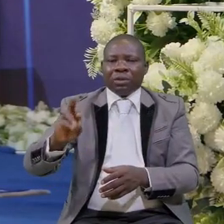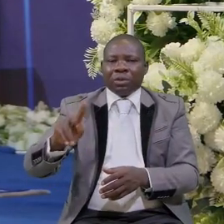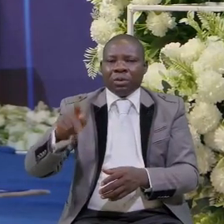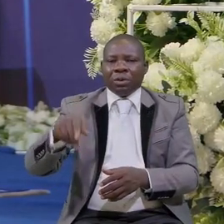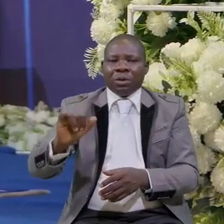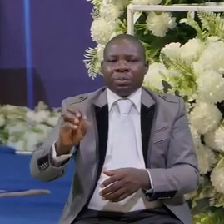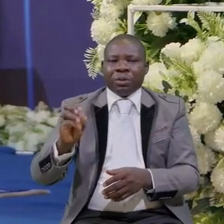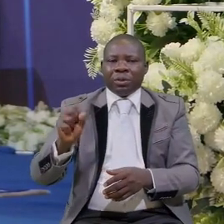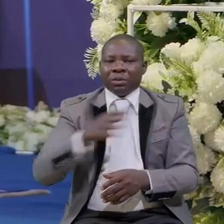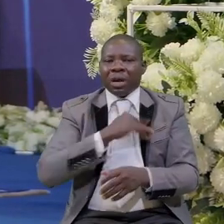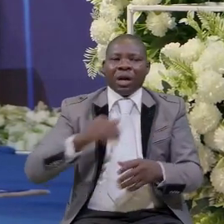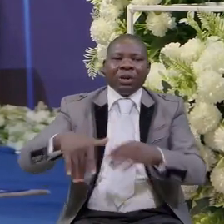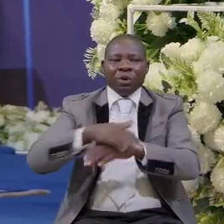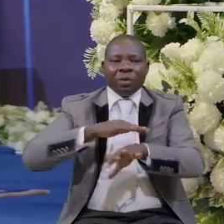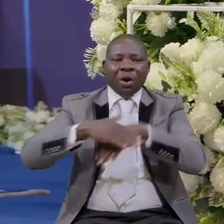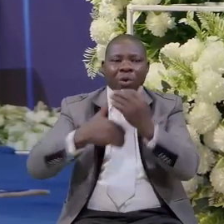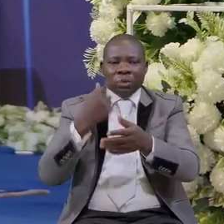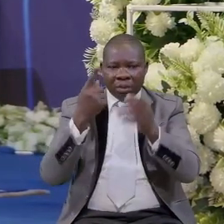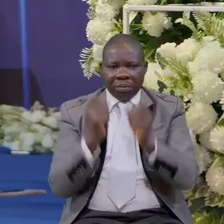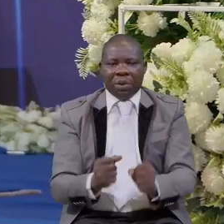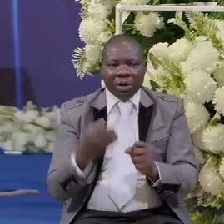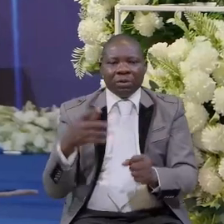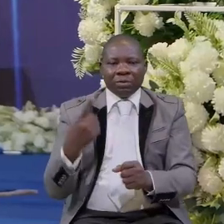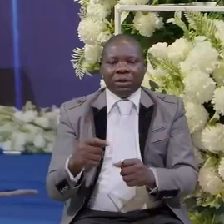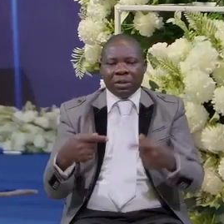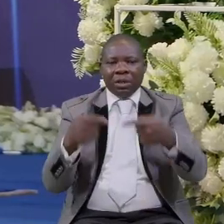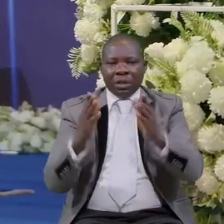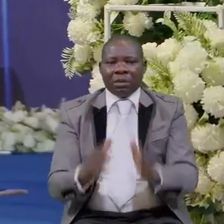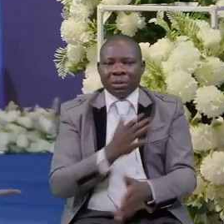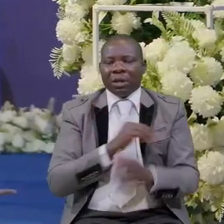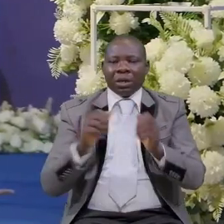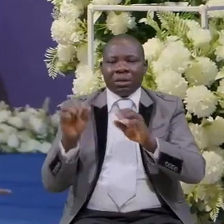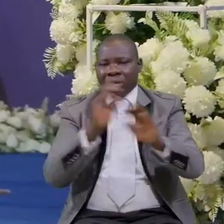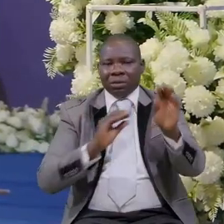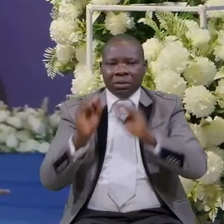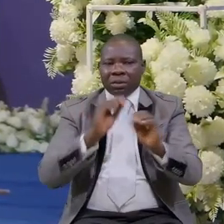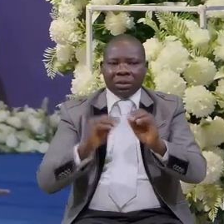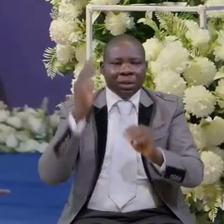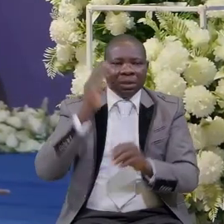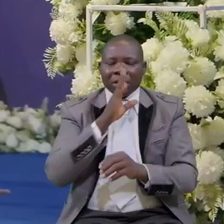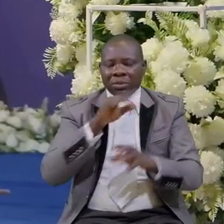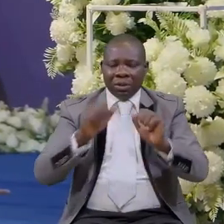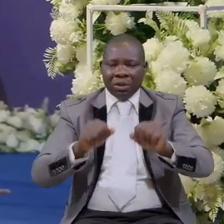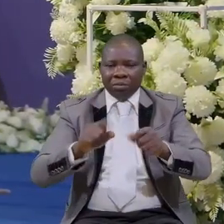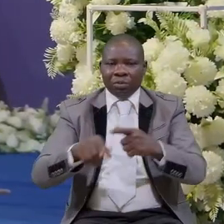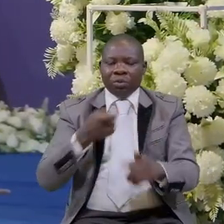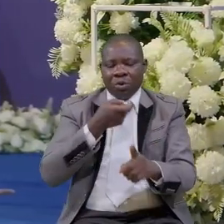mais sur toute la puissance de l'ennemi, et rien ne